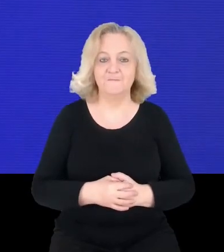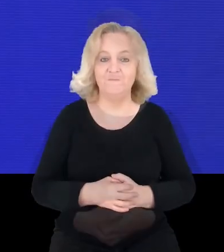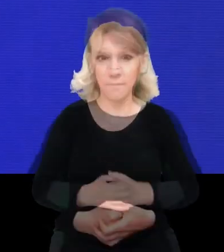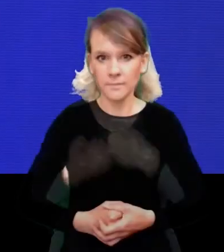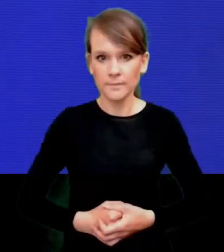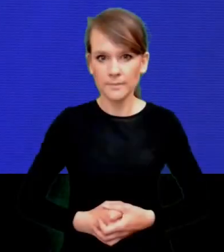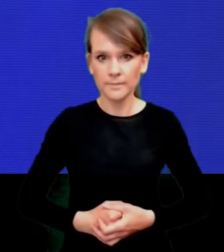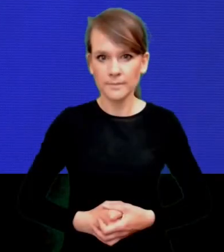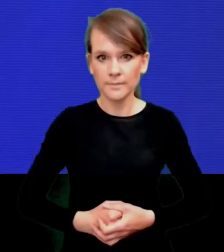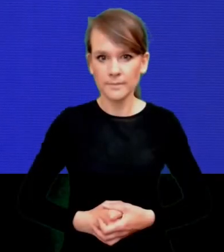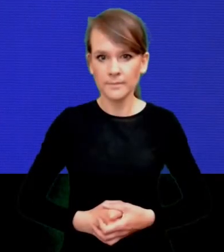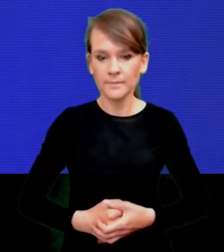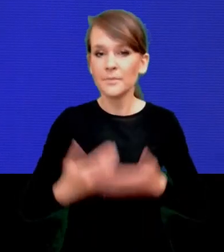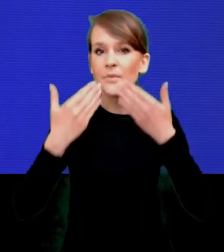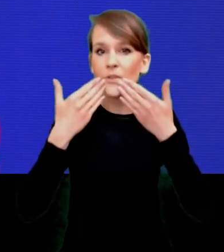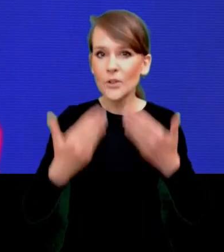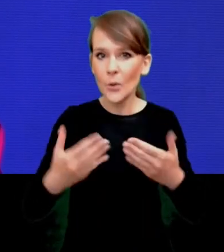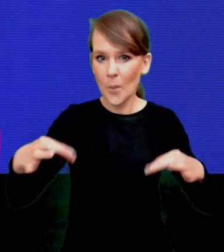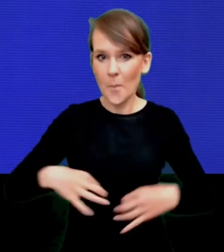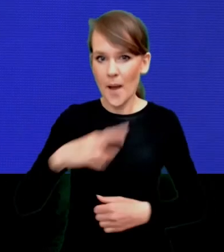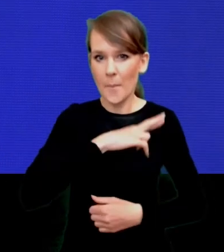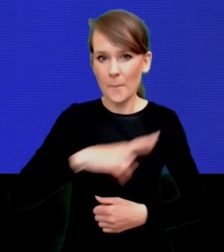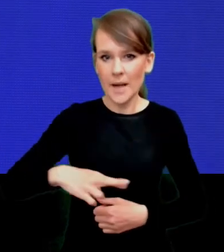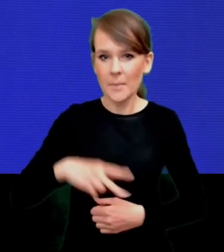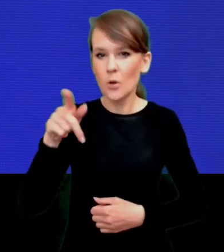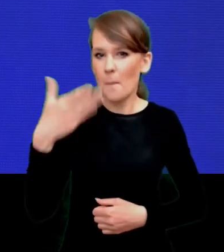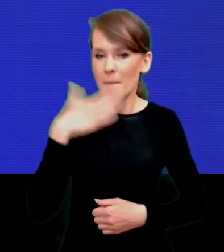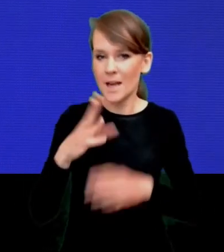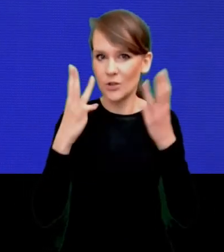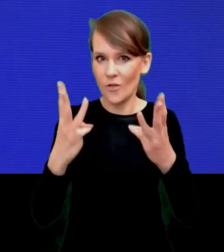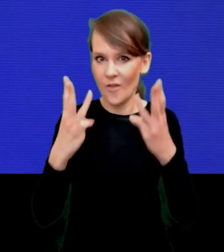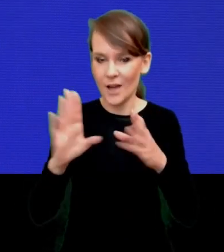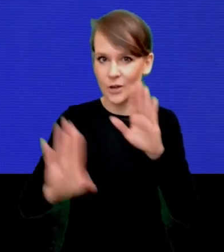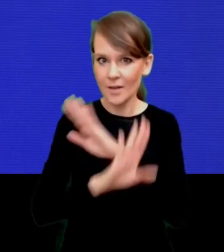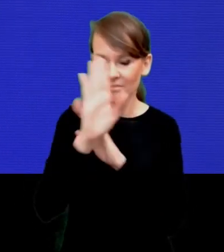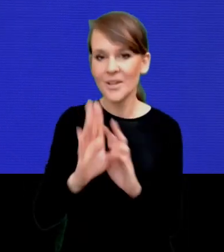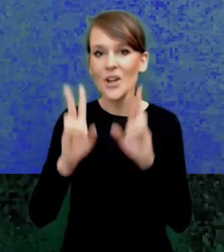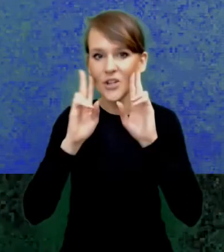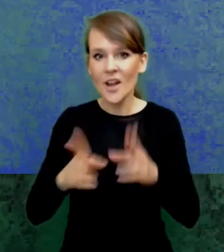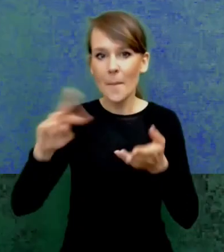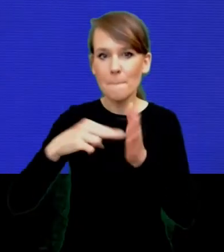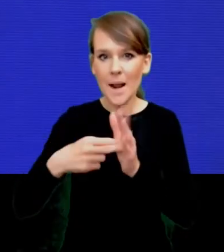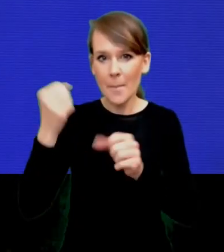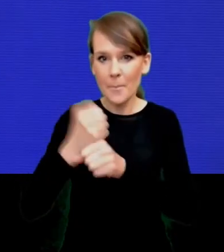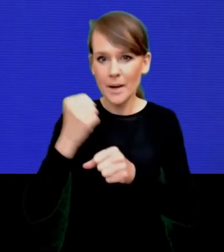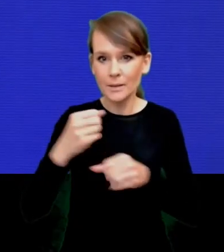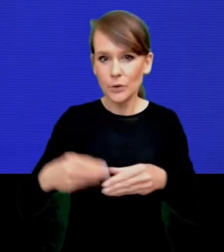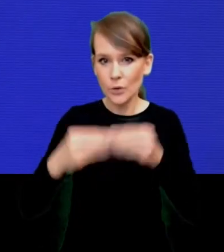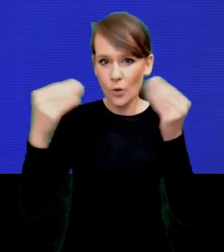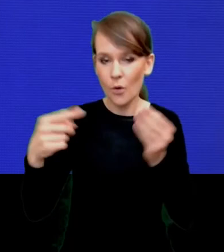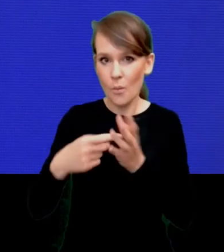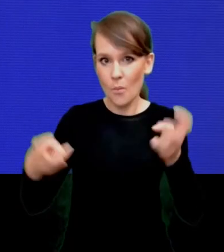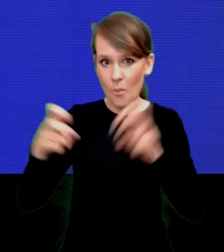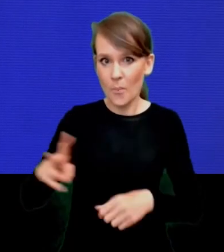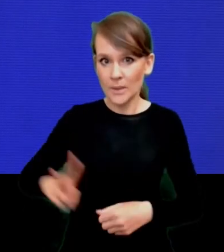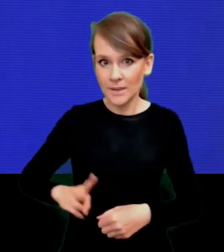Bardzo dziękuję Panie Premierze za te jakże istotne słowa. Rzeczywiście plan dla pracy i rozwoju, który powstaje w Ministerstwie, to